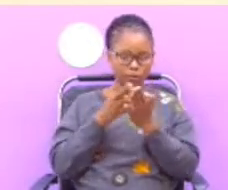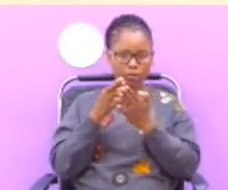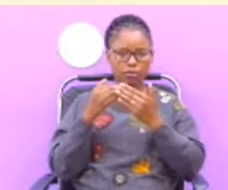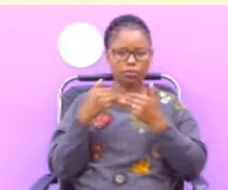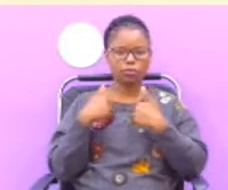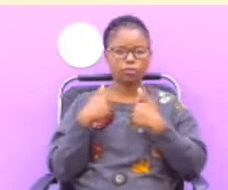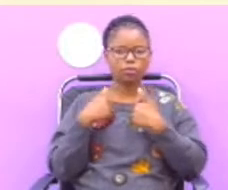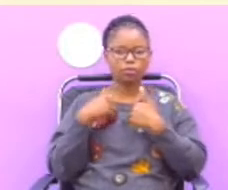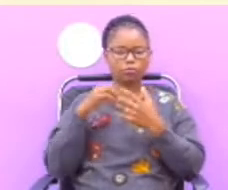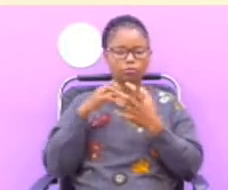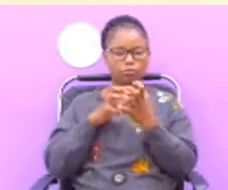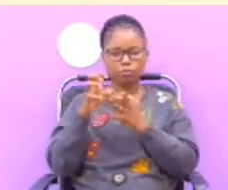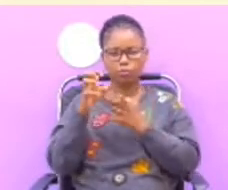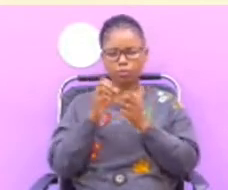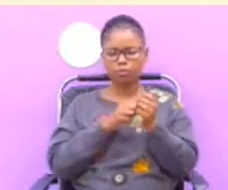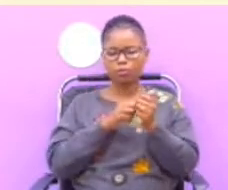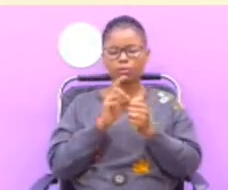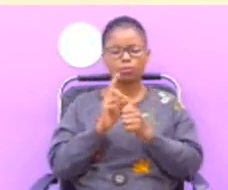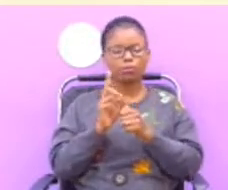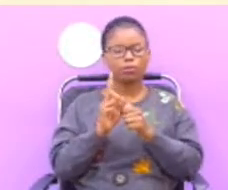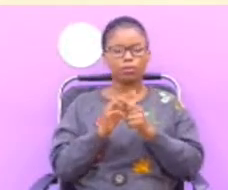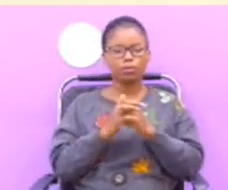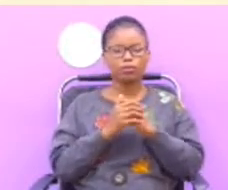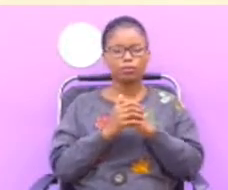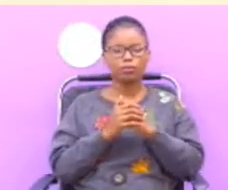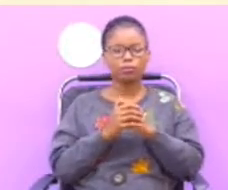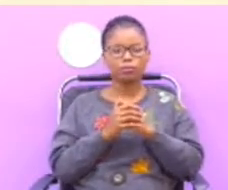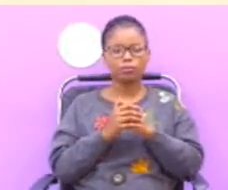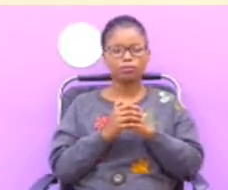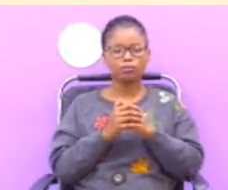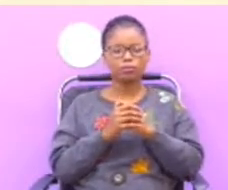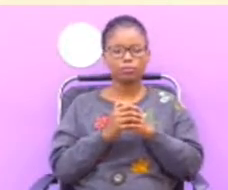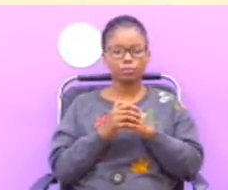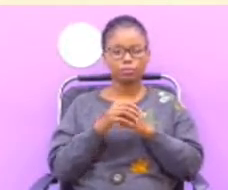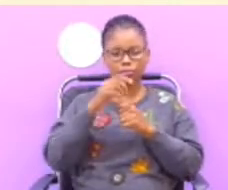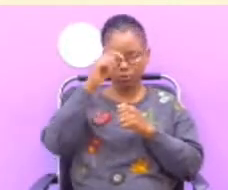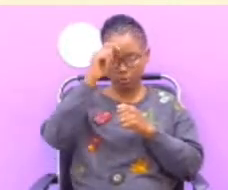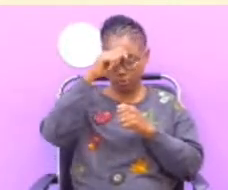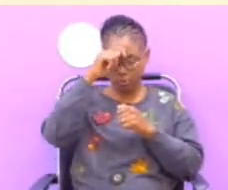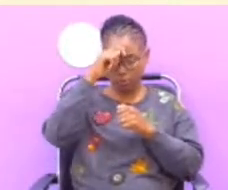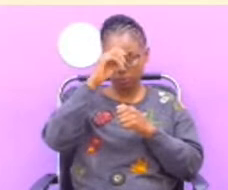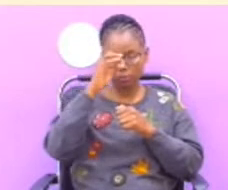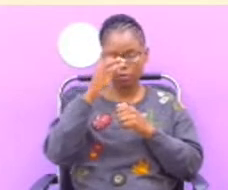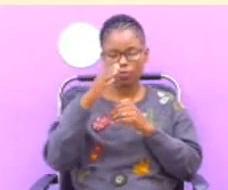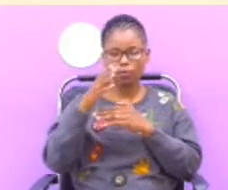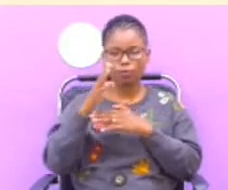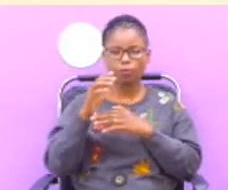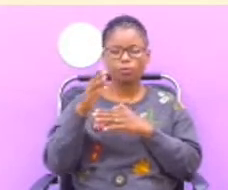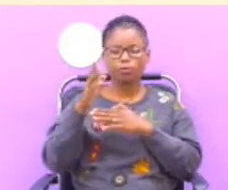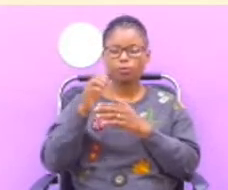Ngai ndaũharaganagia. Ũgĩ ũrĩa wa ma na kiugo kĩa Ngai, Ngai ndakĩharaganagia.